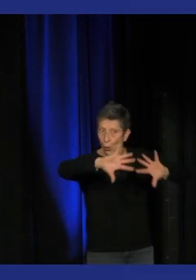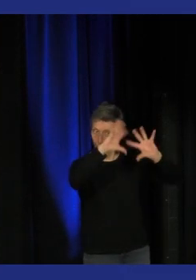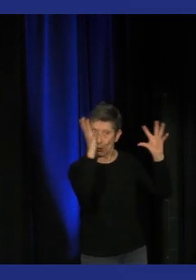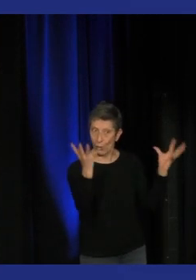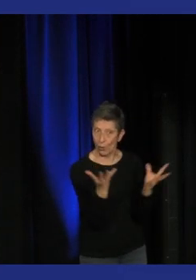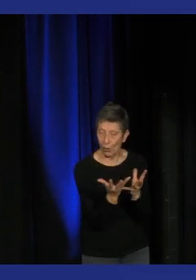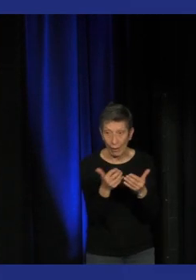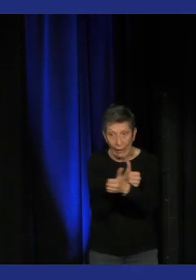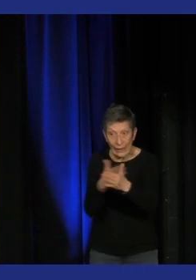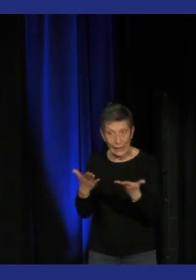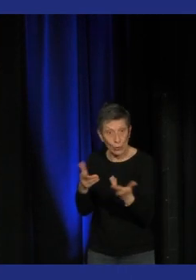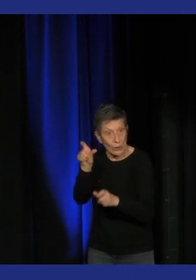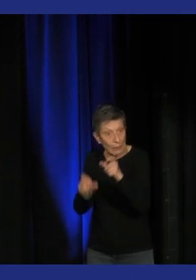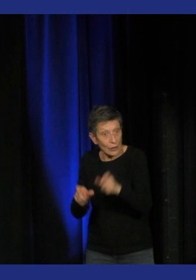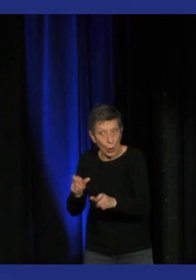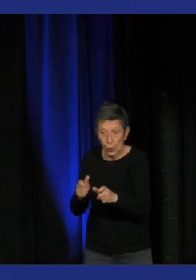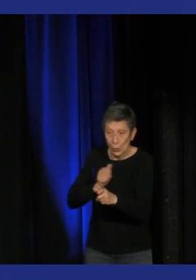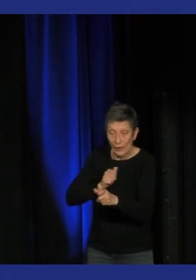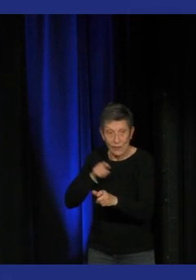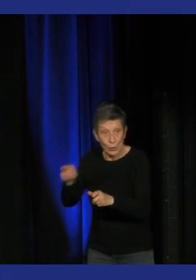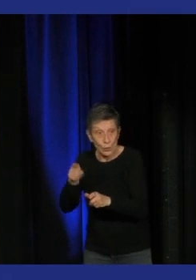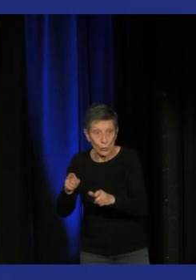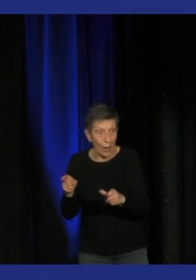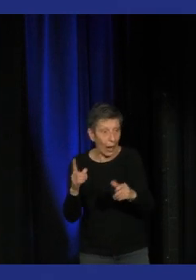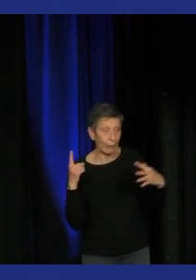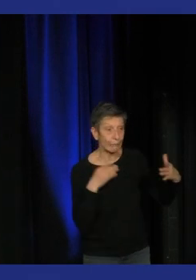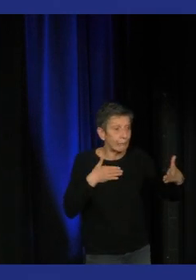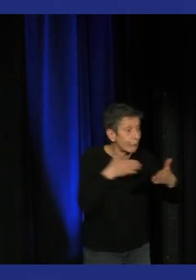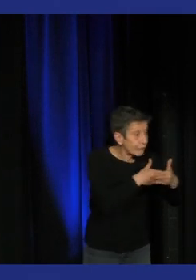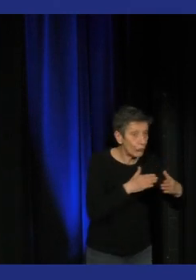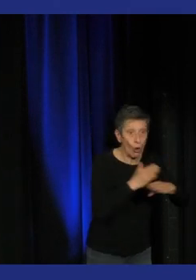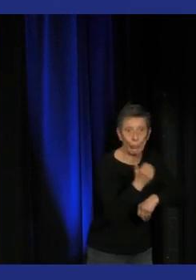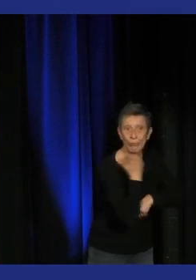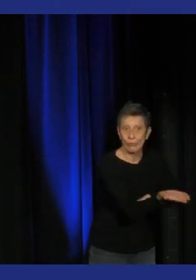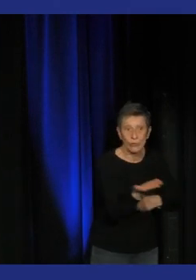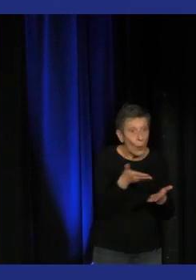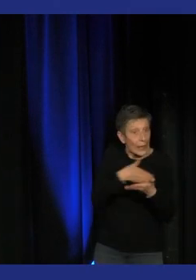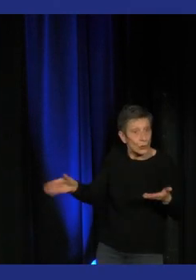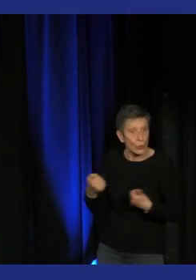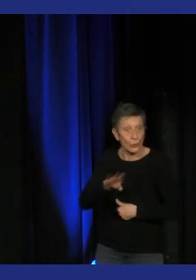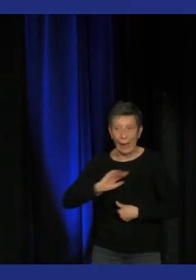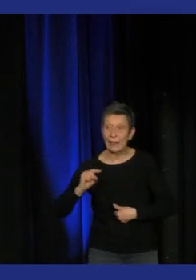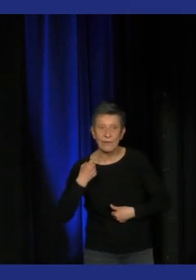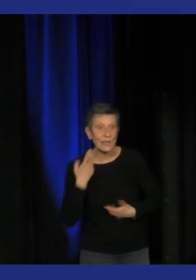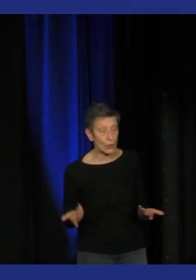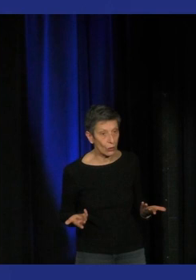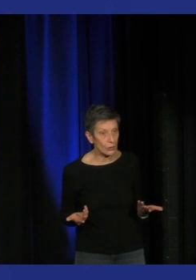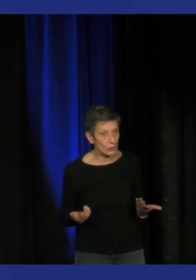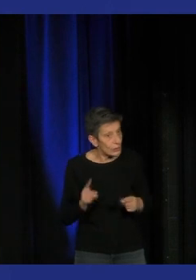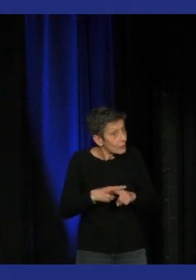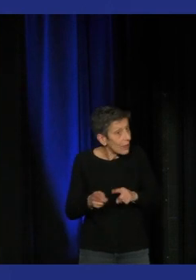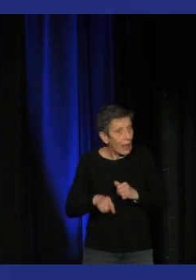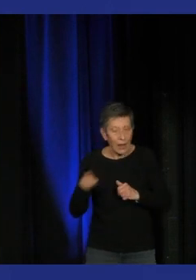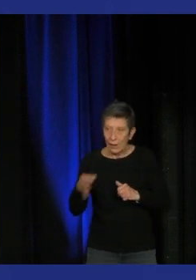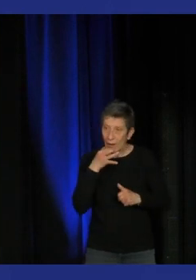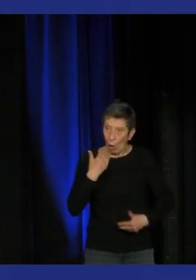catégorie d'individus se trouve exclu en raison d'une déficience. » Donc, chose étrange, il décrit le handicap non pas par un